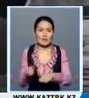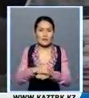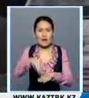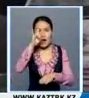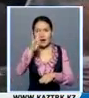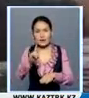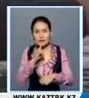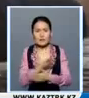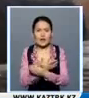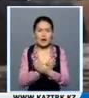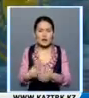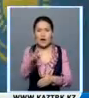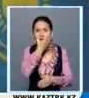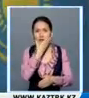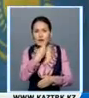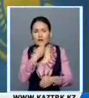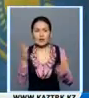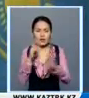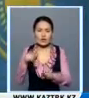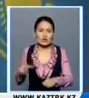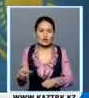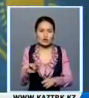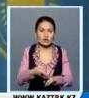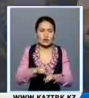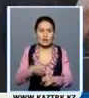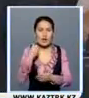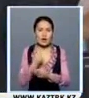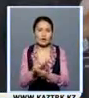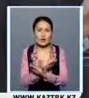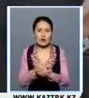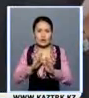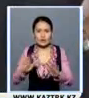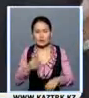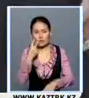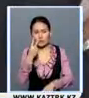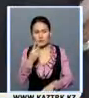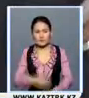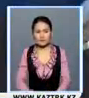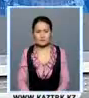қазақтың 80 көл, Кербез көкше, Же жанаты Жетісуы мен құнды қорықтарына қанықты.